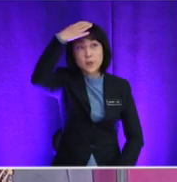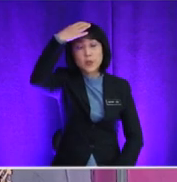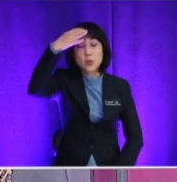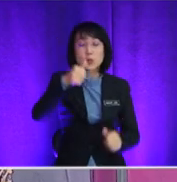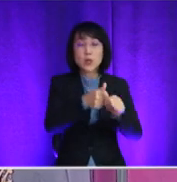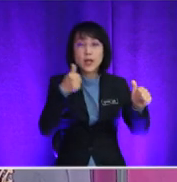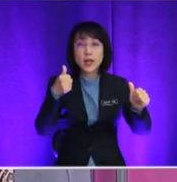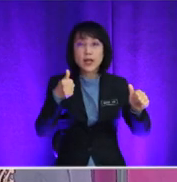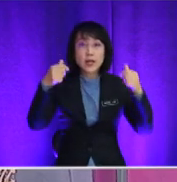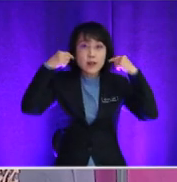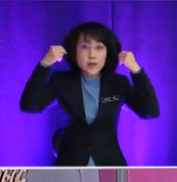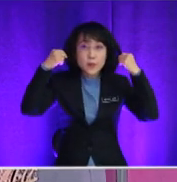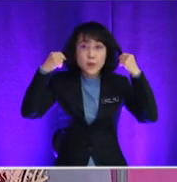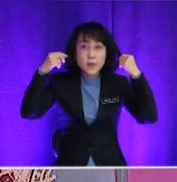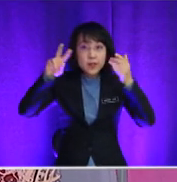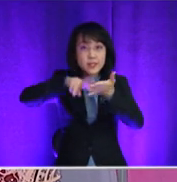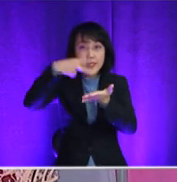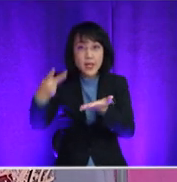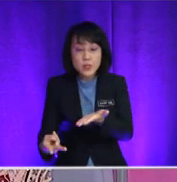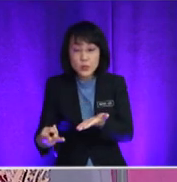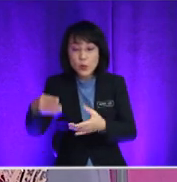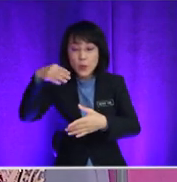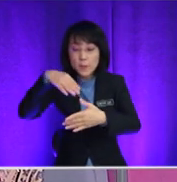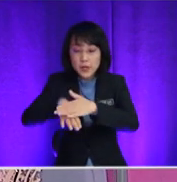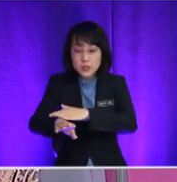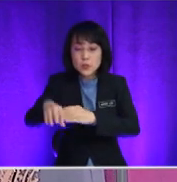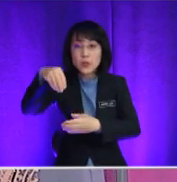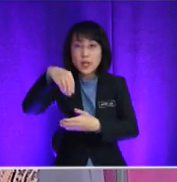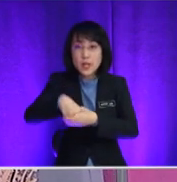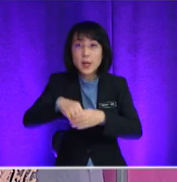dalam makanan jadi kalau kita tengok dekat daripada